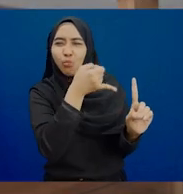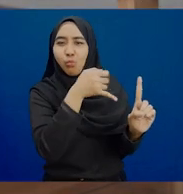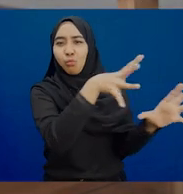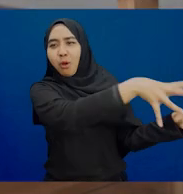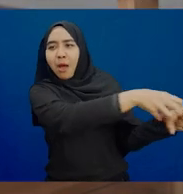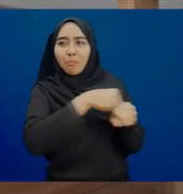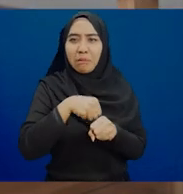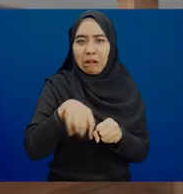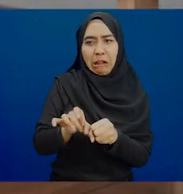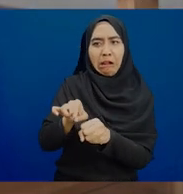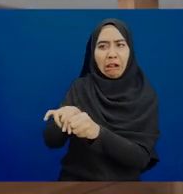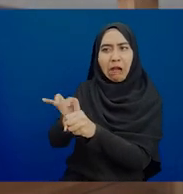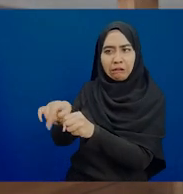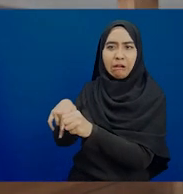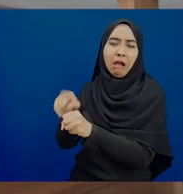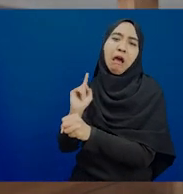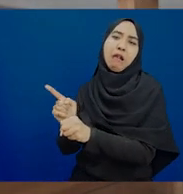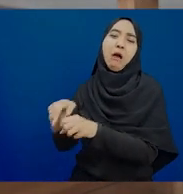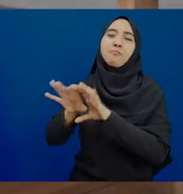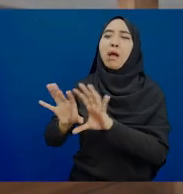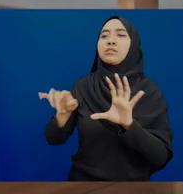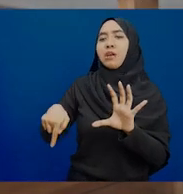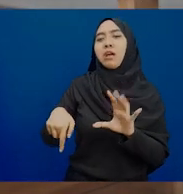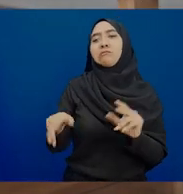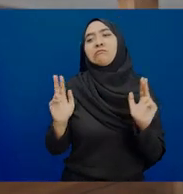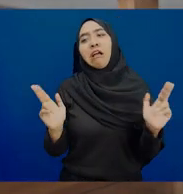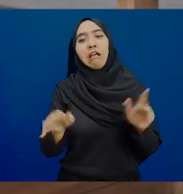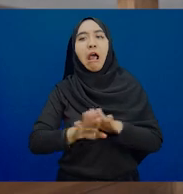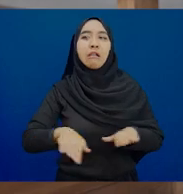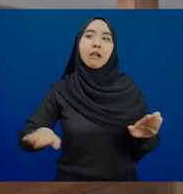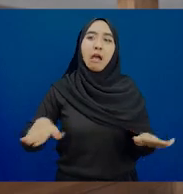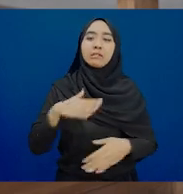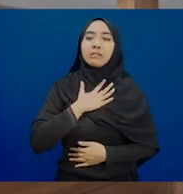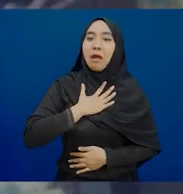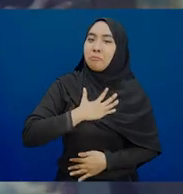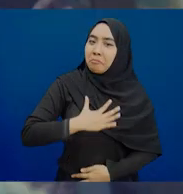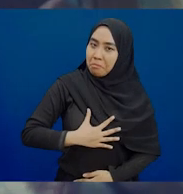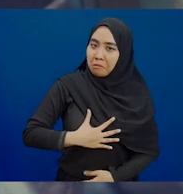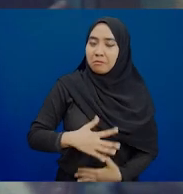suka menyembunyikan apalah, itu ada. Wajar anak-anak, saya maklum.